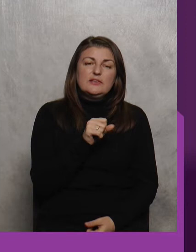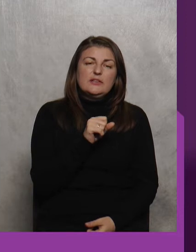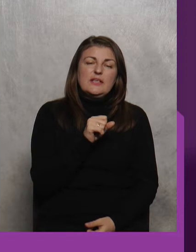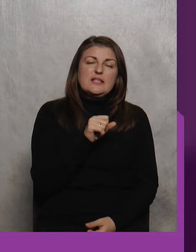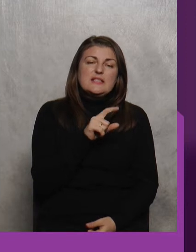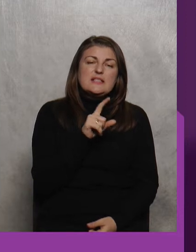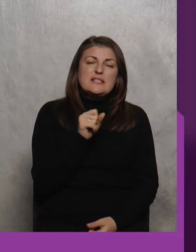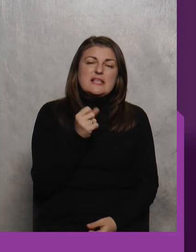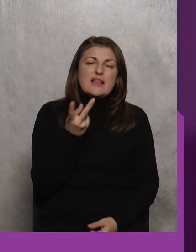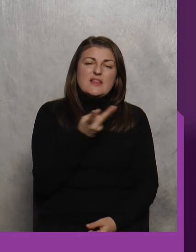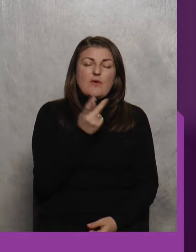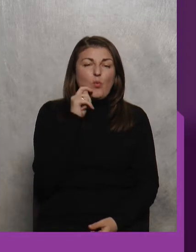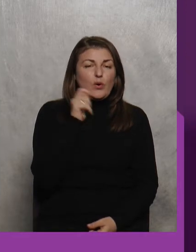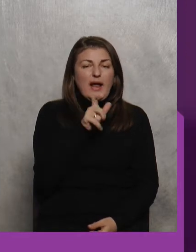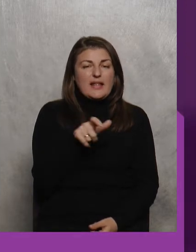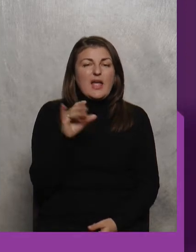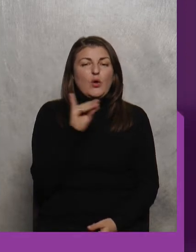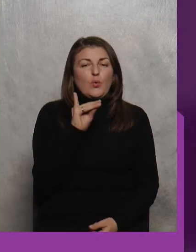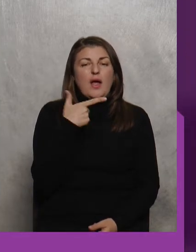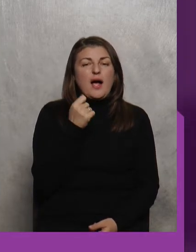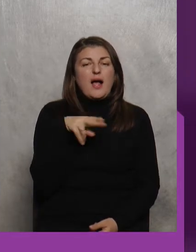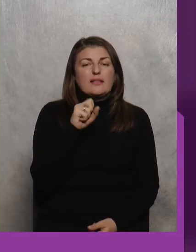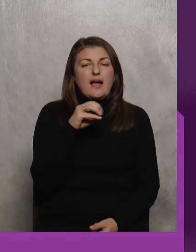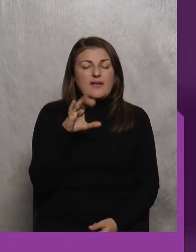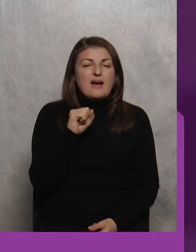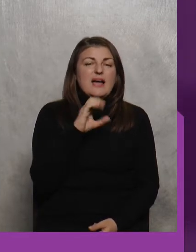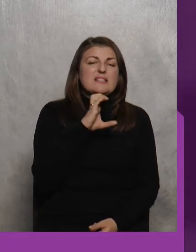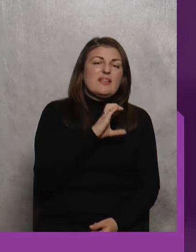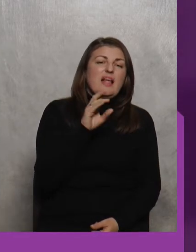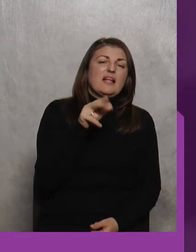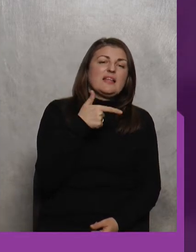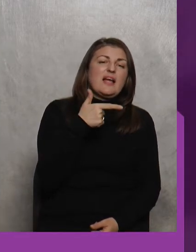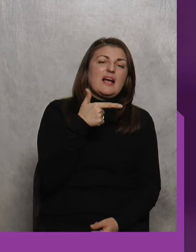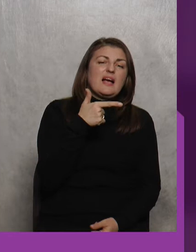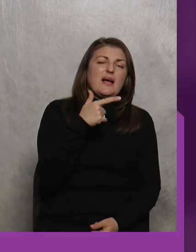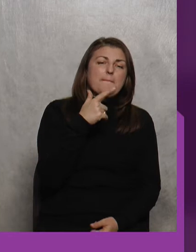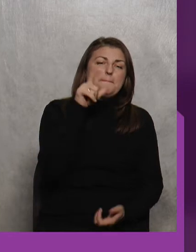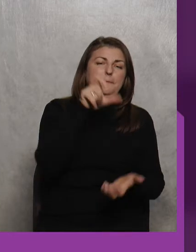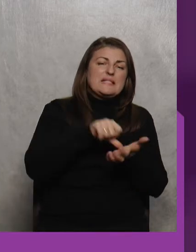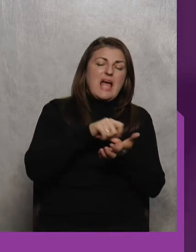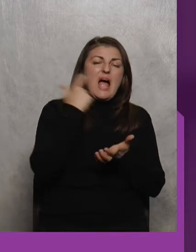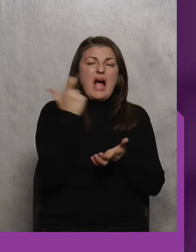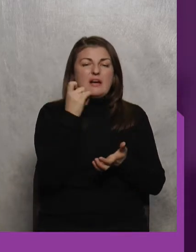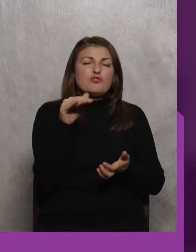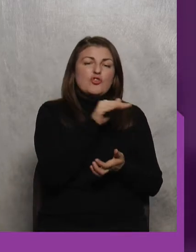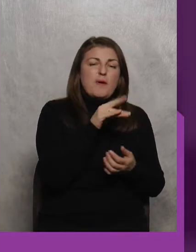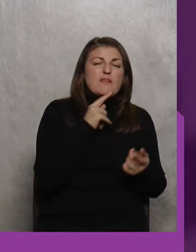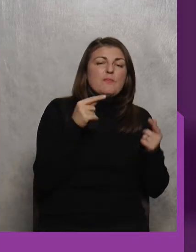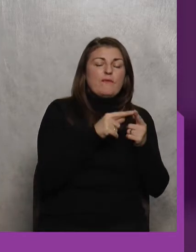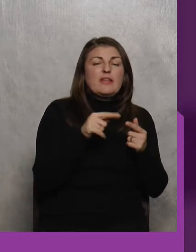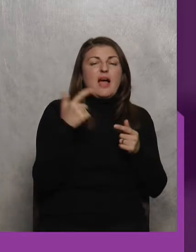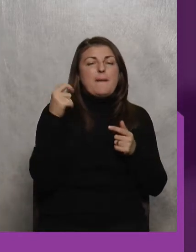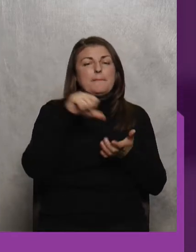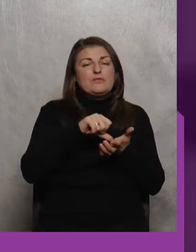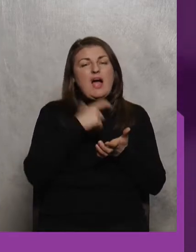столом дві українки. Юлія Гадаєва і Світлана Дроздюк, представниця Харкова і Житомирщини. Відповідно, представниця Харкова